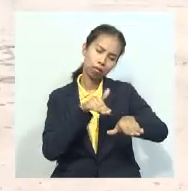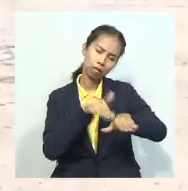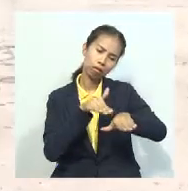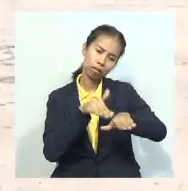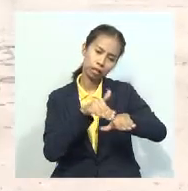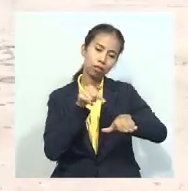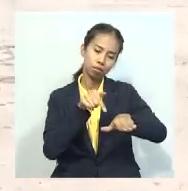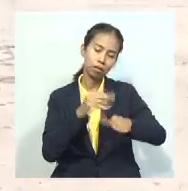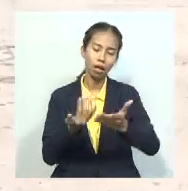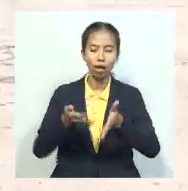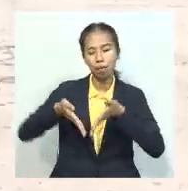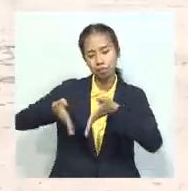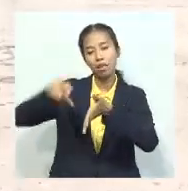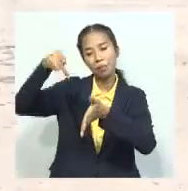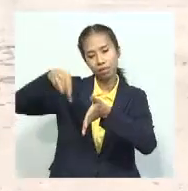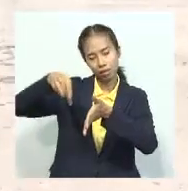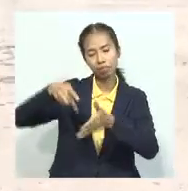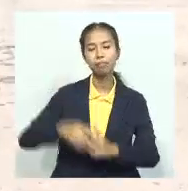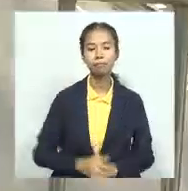ำเป็นต้องเปิดช่องทางพิเศษเพื่อเร่งระบายรถครับ